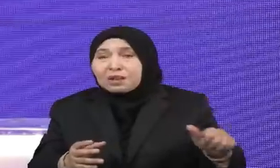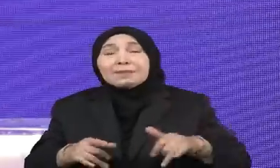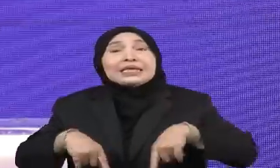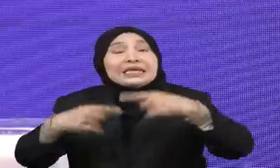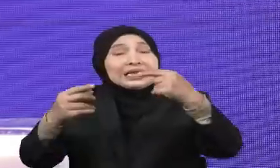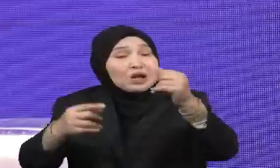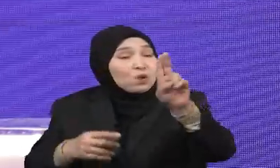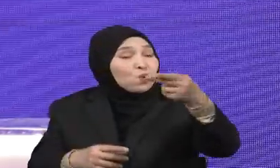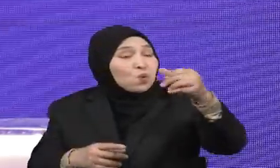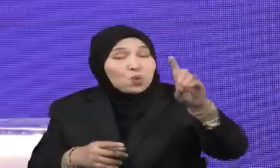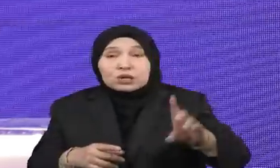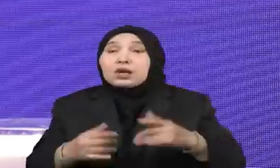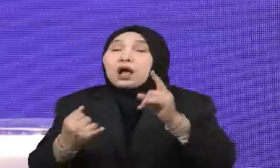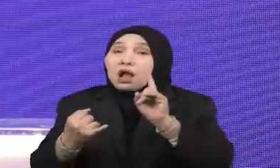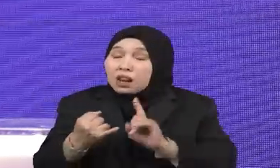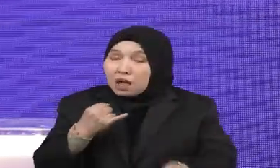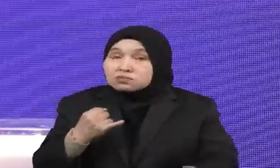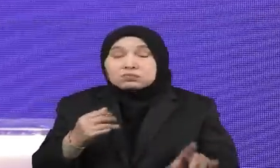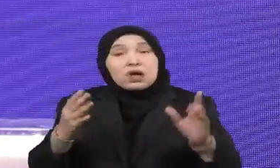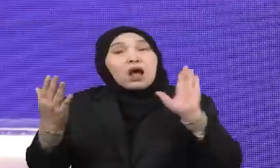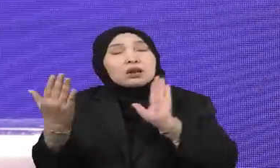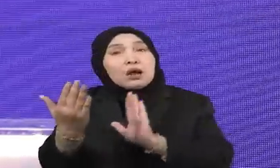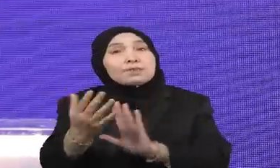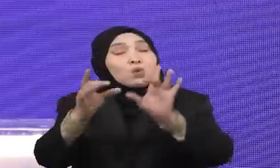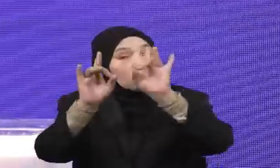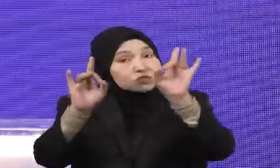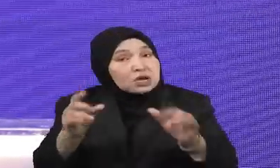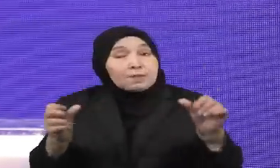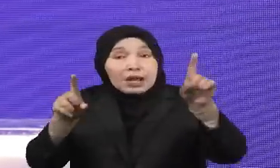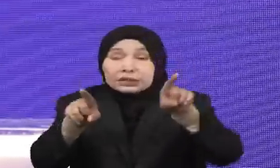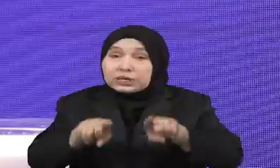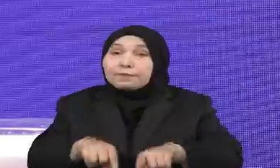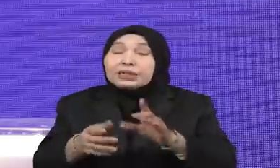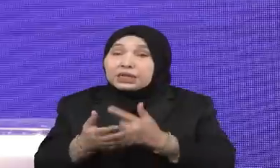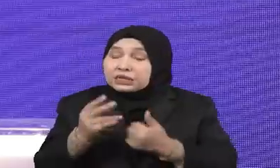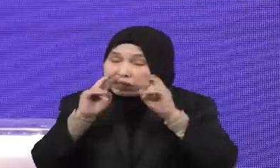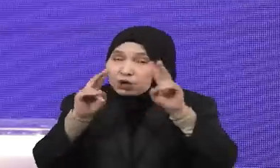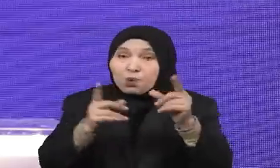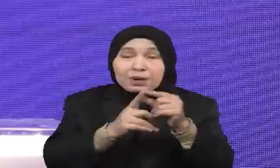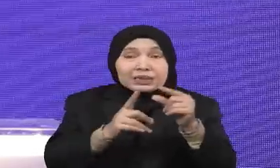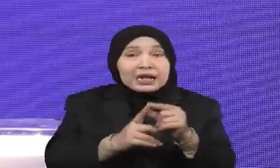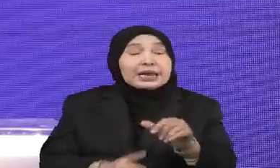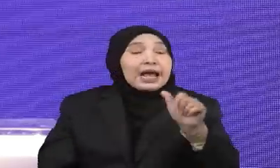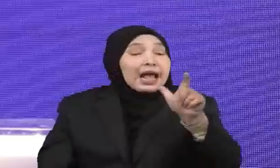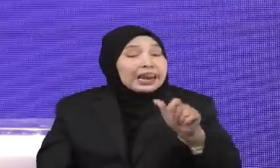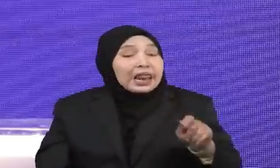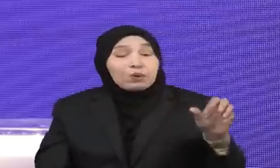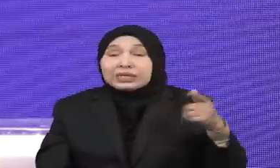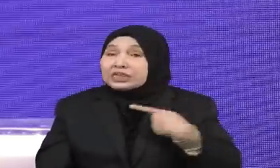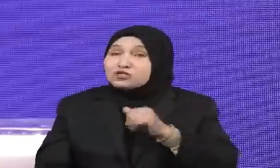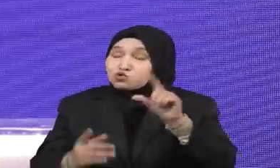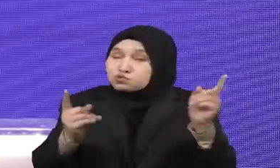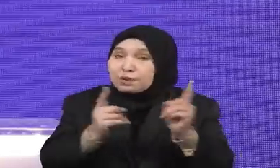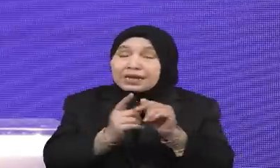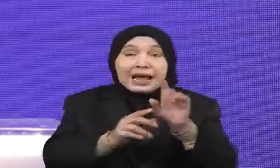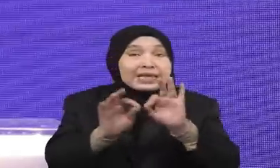mereka mereka mengalami ujian yang berlaku ini jadi mari kita lihat pada perkataan Alone yang kita jumpai pada ayat